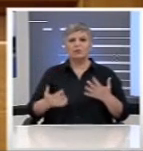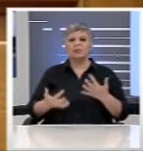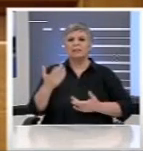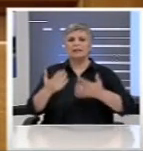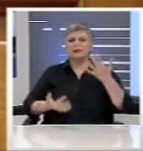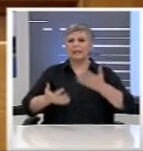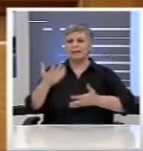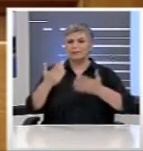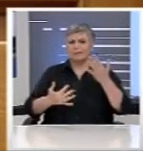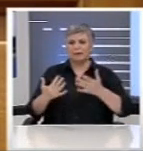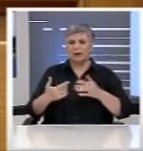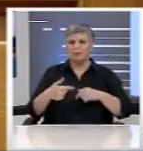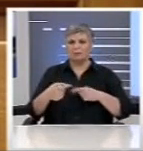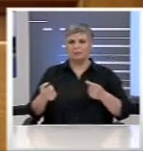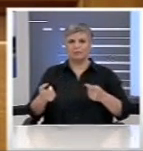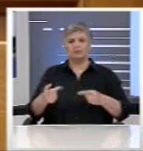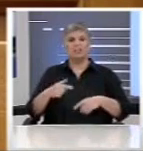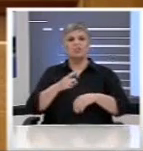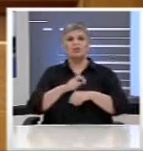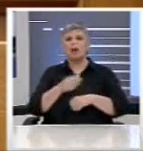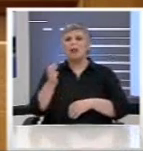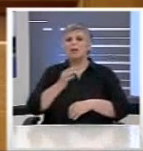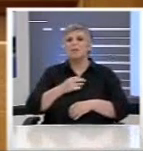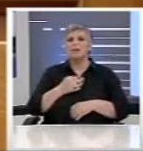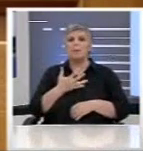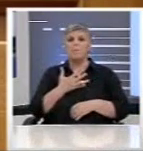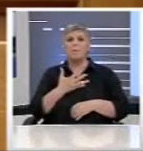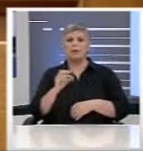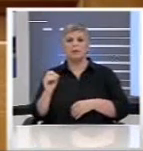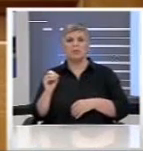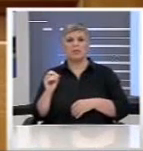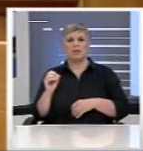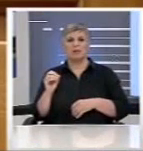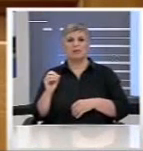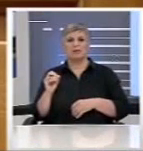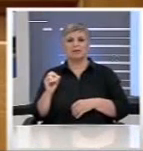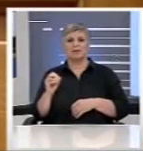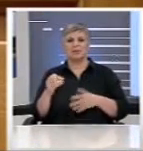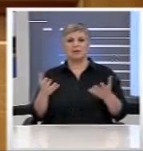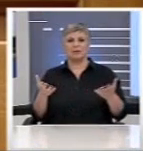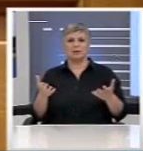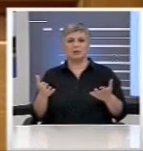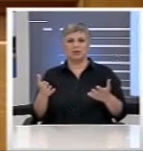Ήρθατε λοιπόν και είπατε ότι χάσαμε 5-0. Αλλά τελικά μας τρελάνατε στα αυτογκόλ.